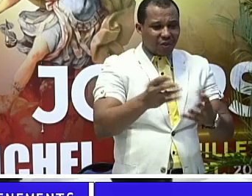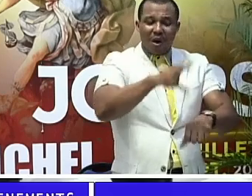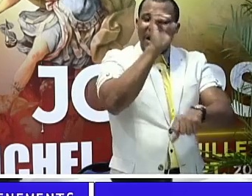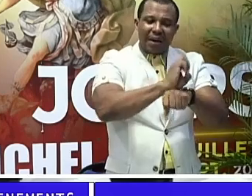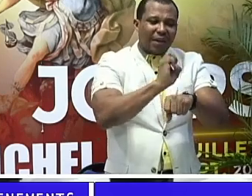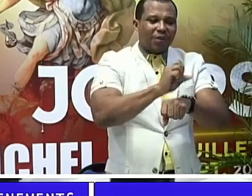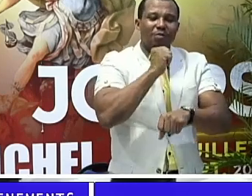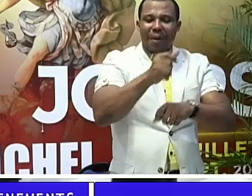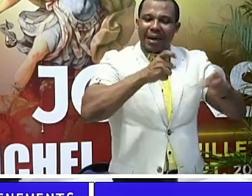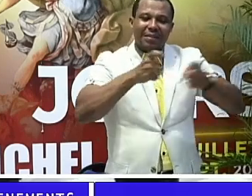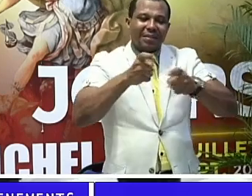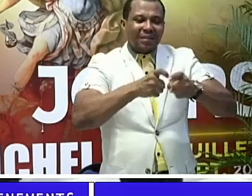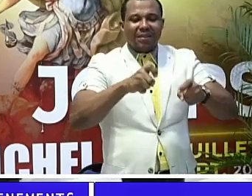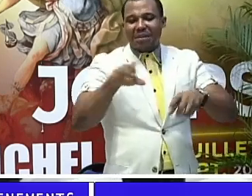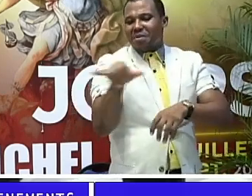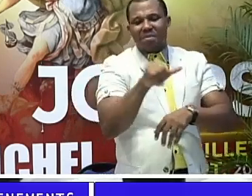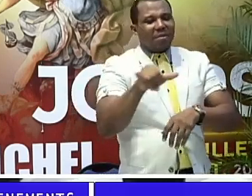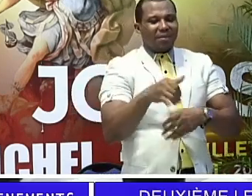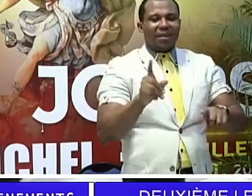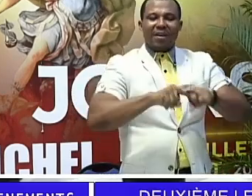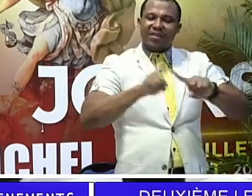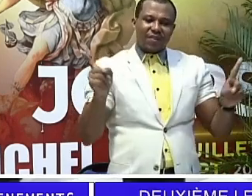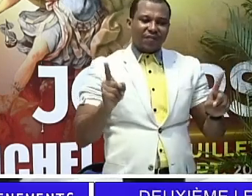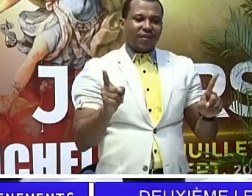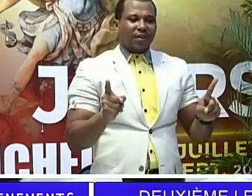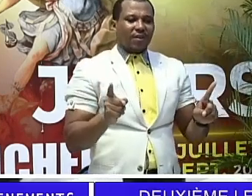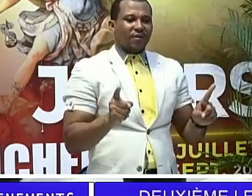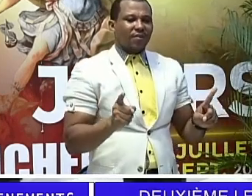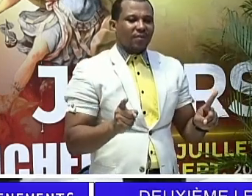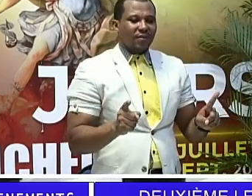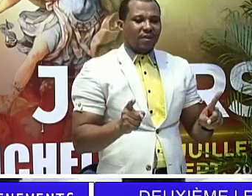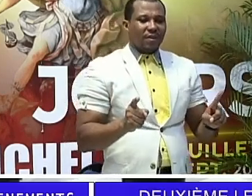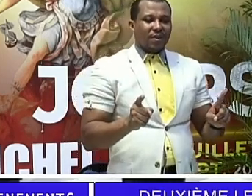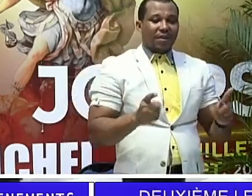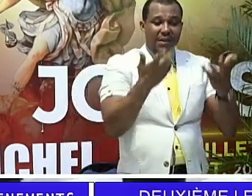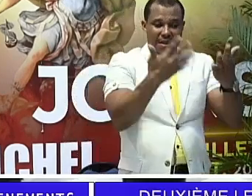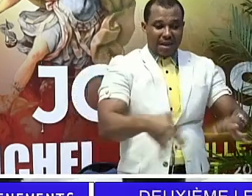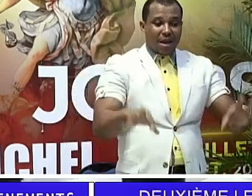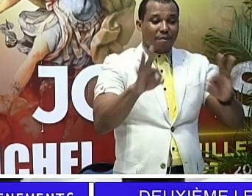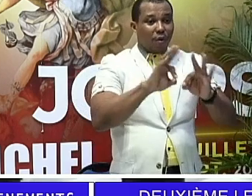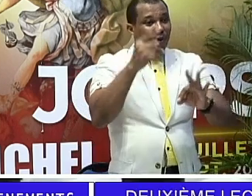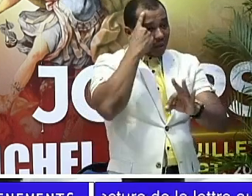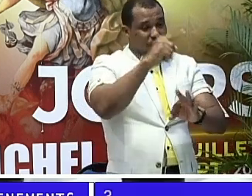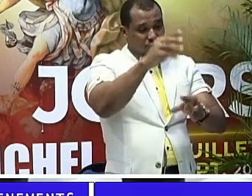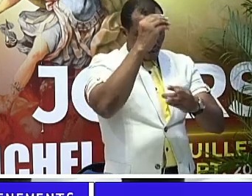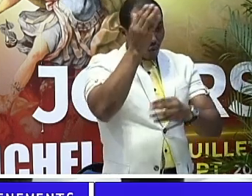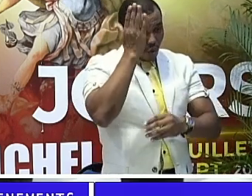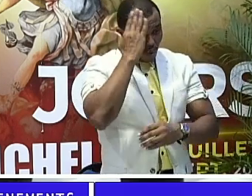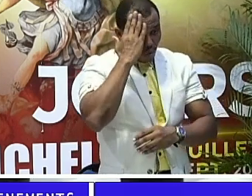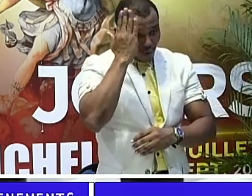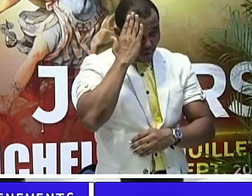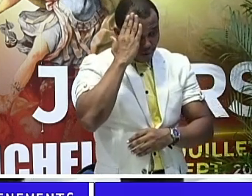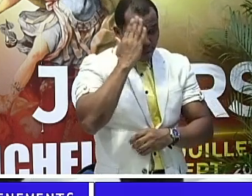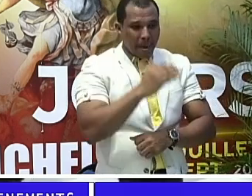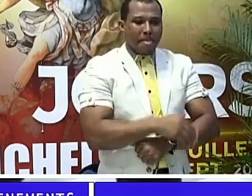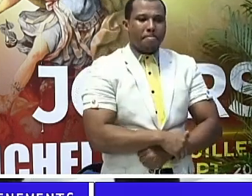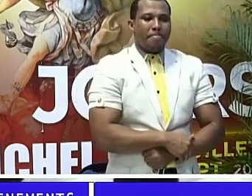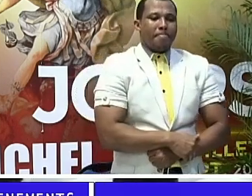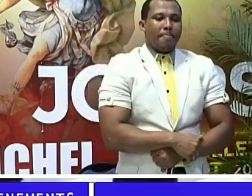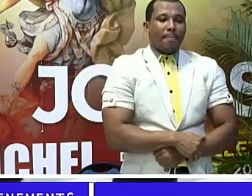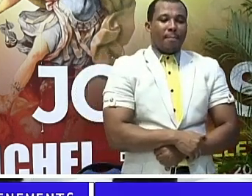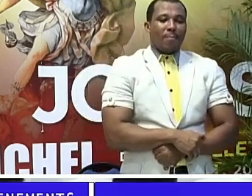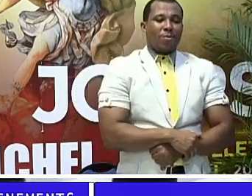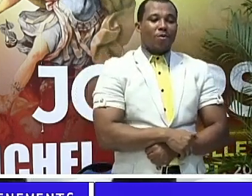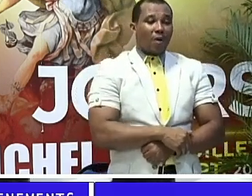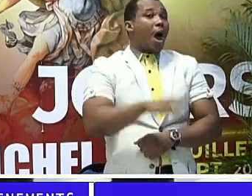même gens frère Axemio. Ça c'est bon à savoir. Et me connais moi sûr que nous tous nous l'ouvrons